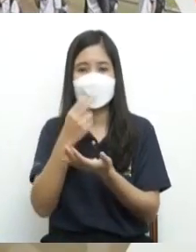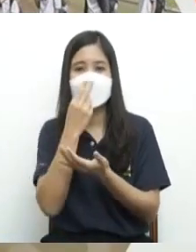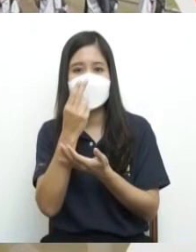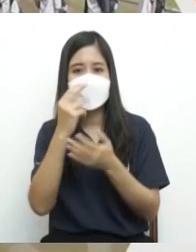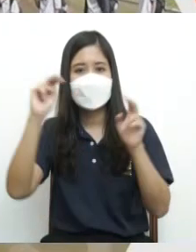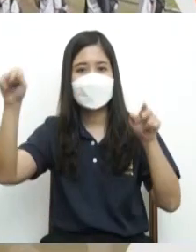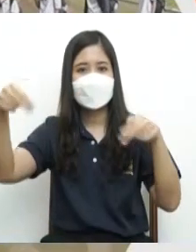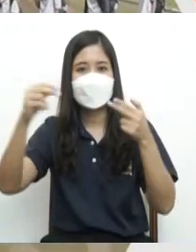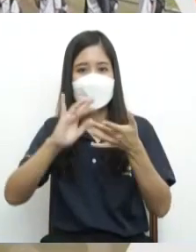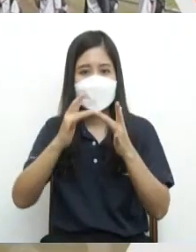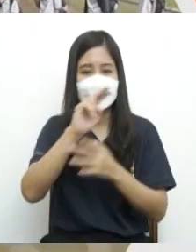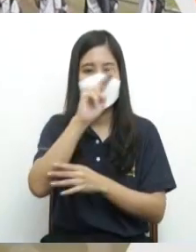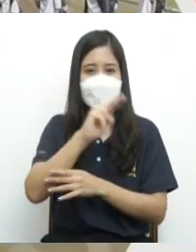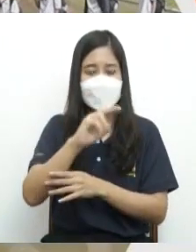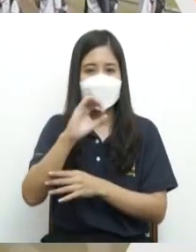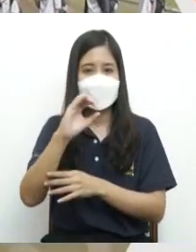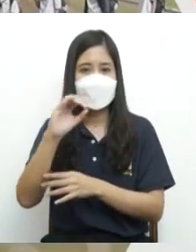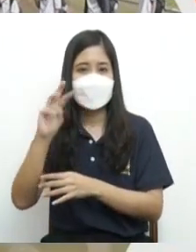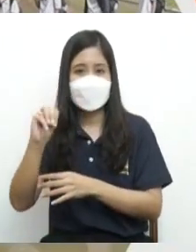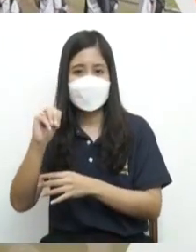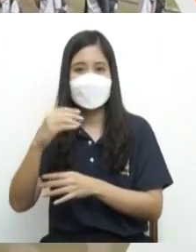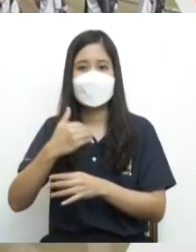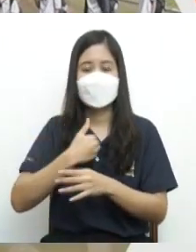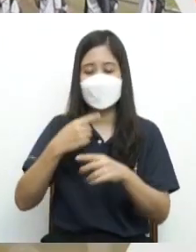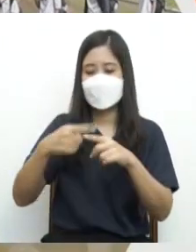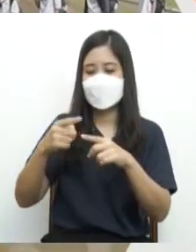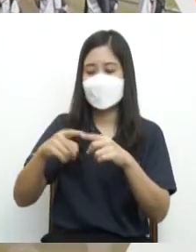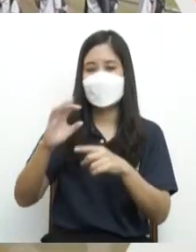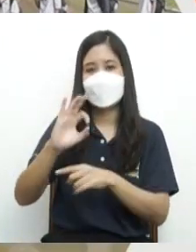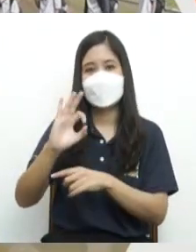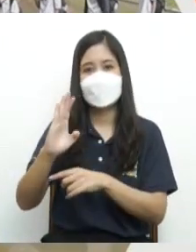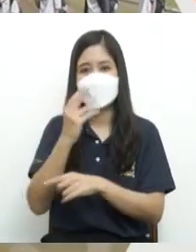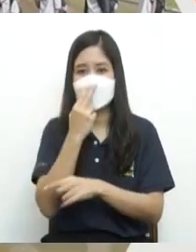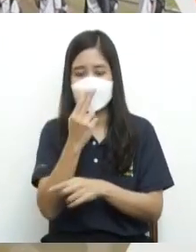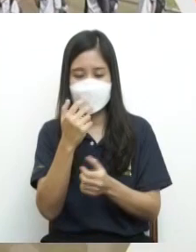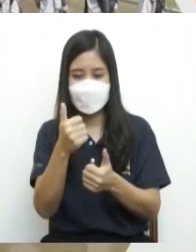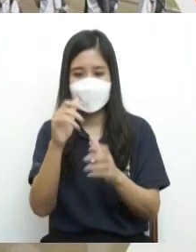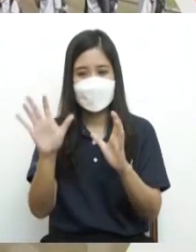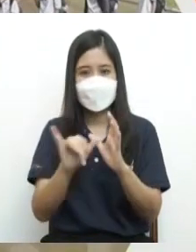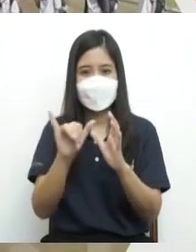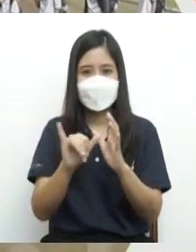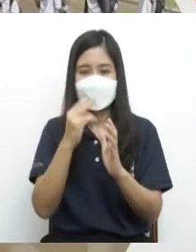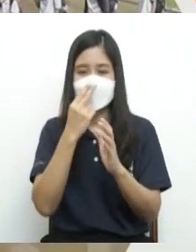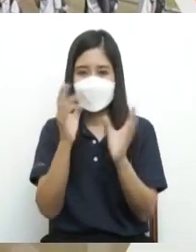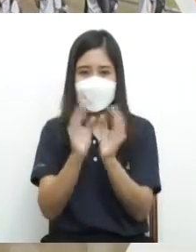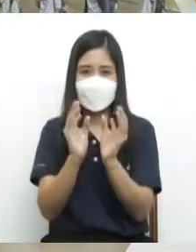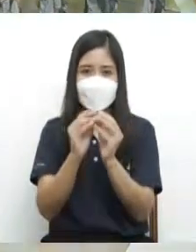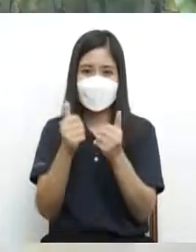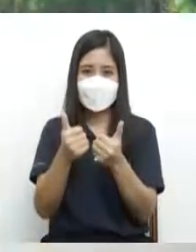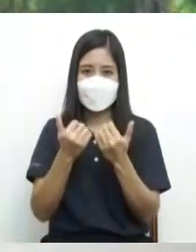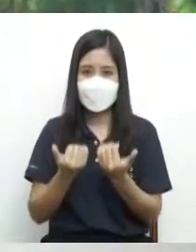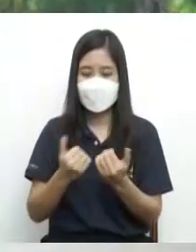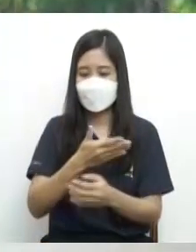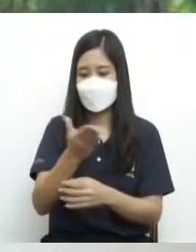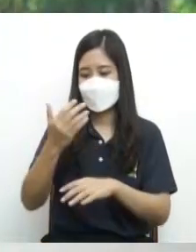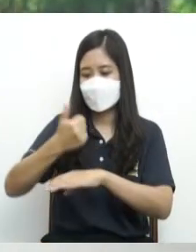านระบบ Zoom Meeting ด้วยนะคะแล้วก็รวมไปถึงในทุกช่องทางที่ทุกท่านสามารถที่จะติดตามการประชุมครั้งนี้นะคะสำหรับวันนี้ท่านคณะผู้บริห